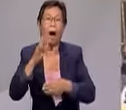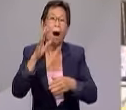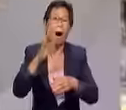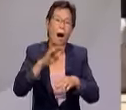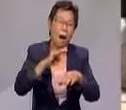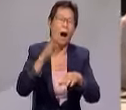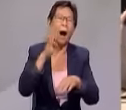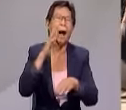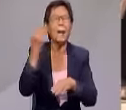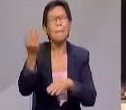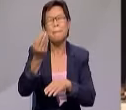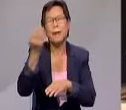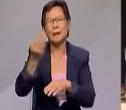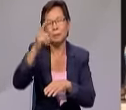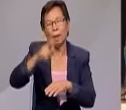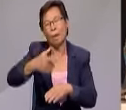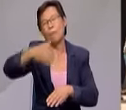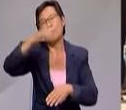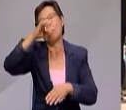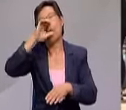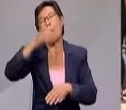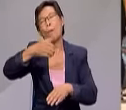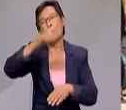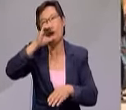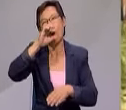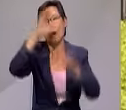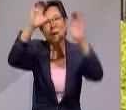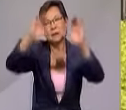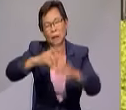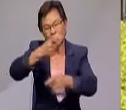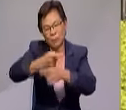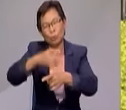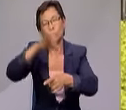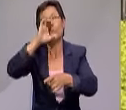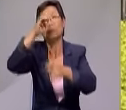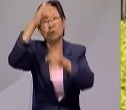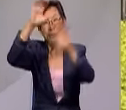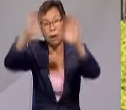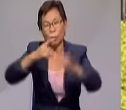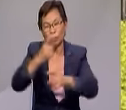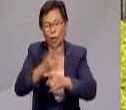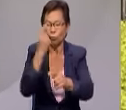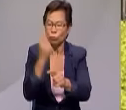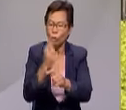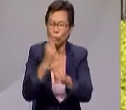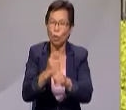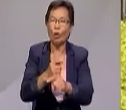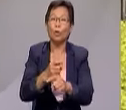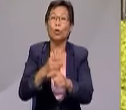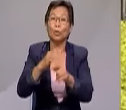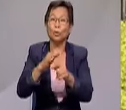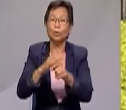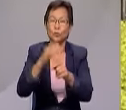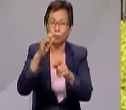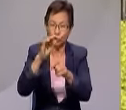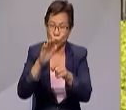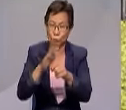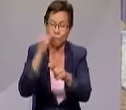air masak juga haruslah diminum dengan kadar dan cara betul agar dapat mengekalkan jumlah cecair dalam